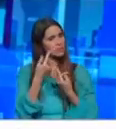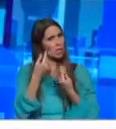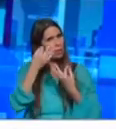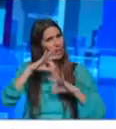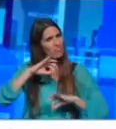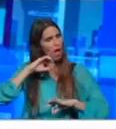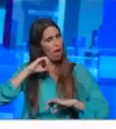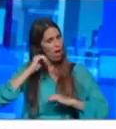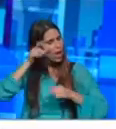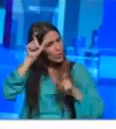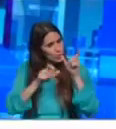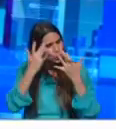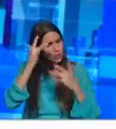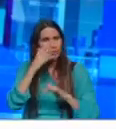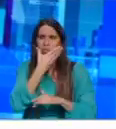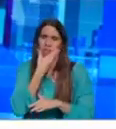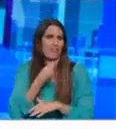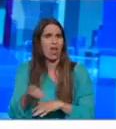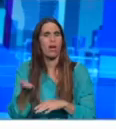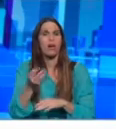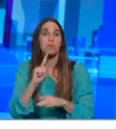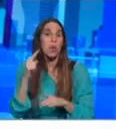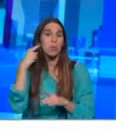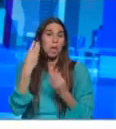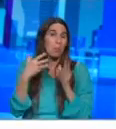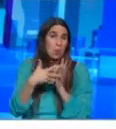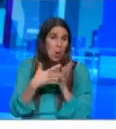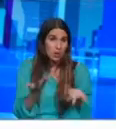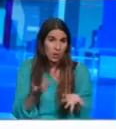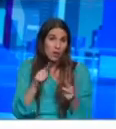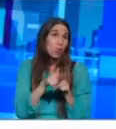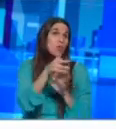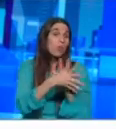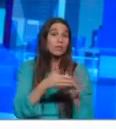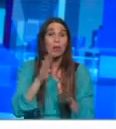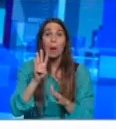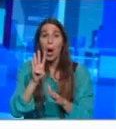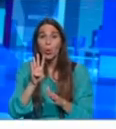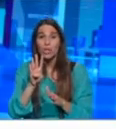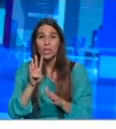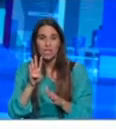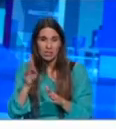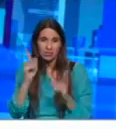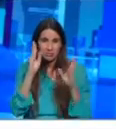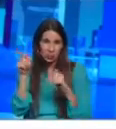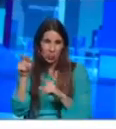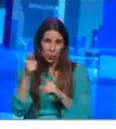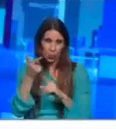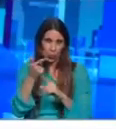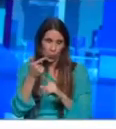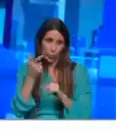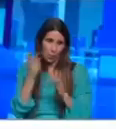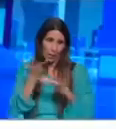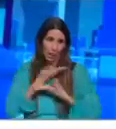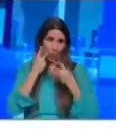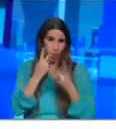כך הרבה ביקורת היום, זה לא שהמערכת השתגעה וזה, אבל כמו שאת אומרת, נו, ברגותי קיבל ביקורים, וזה יש, אני רוצה להגיד לך עוד משהו,